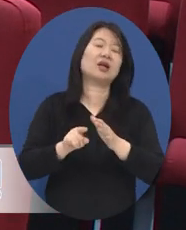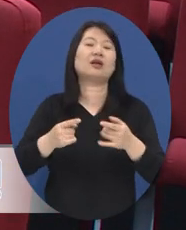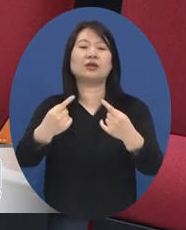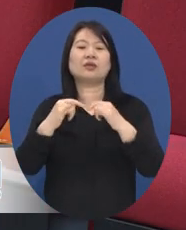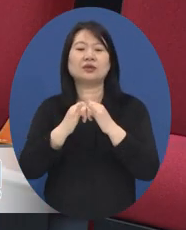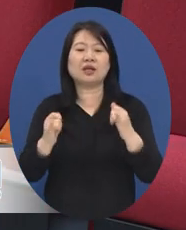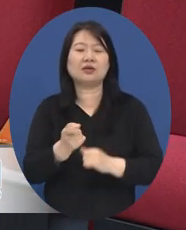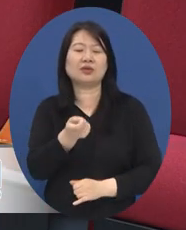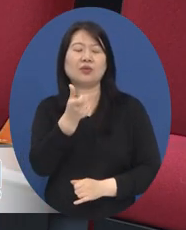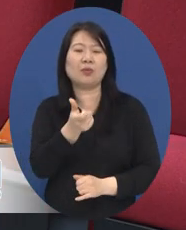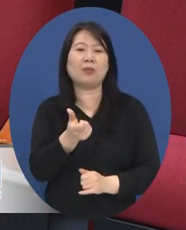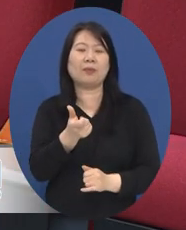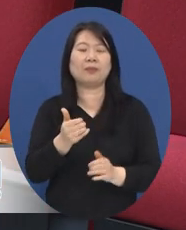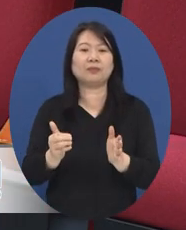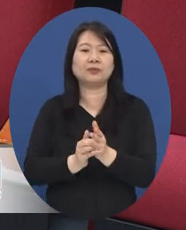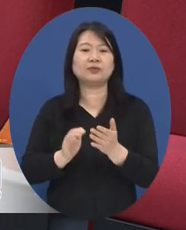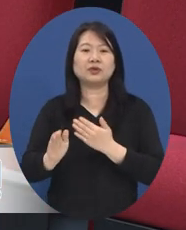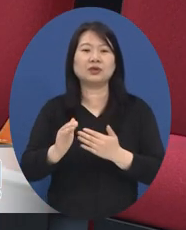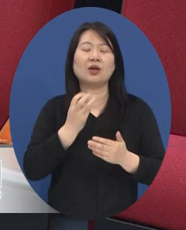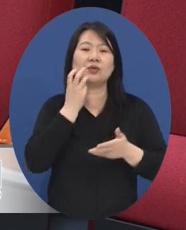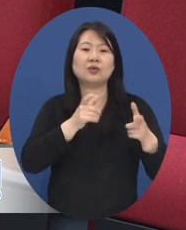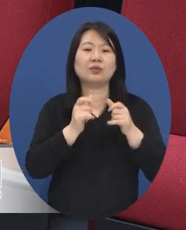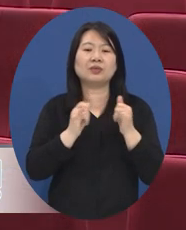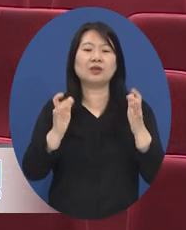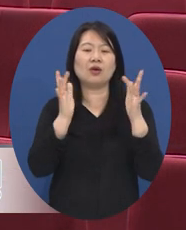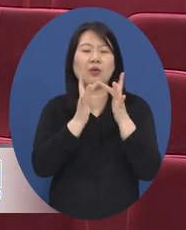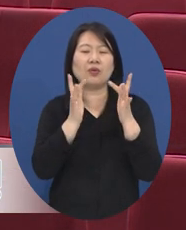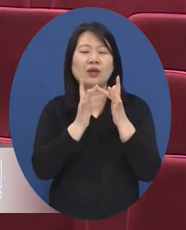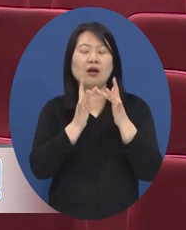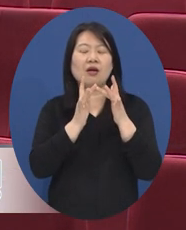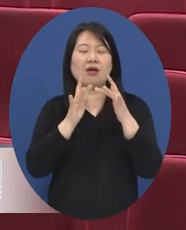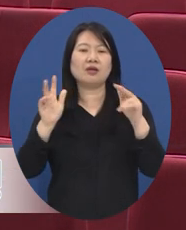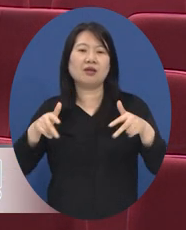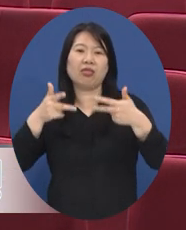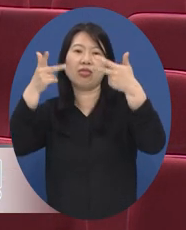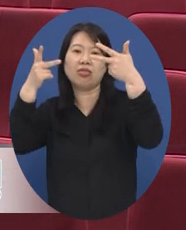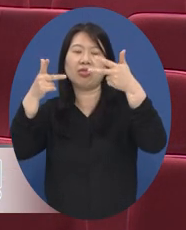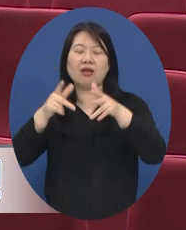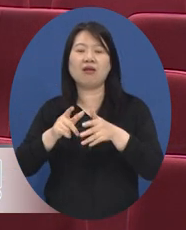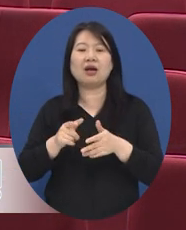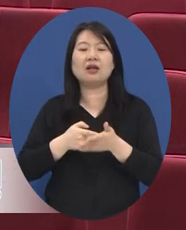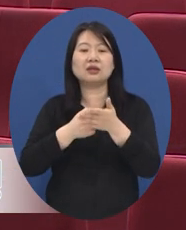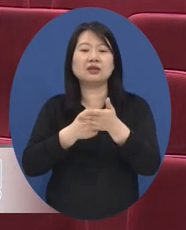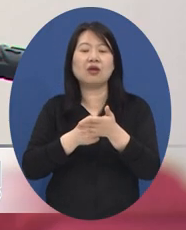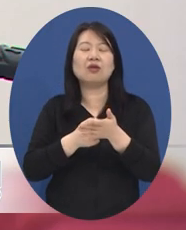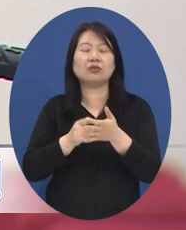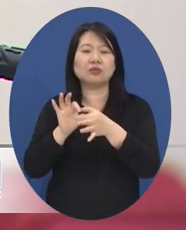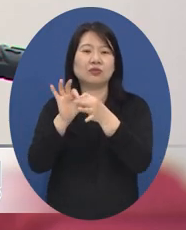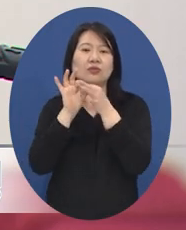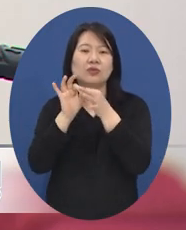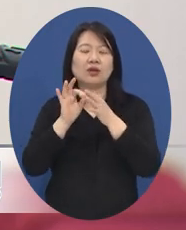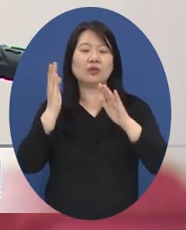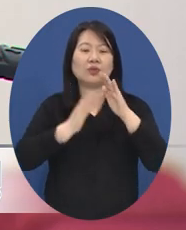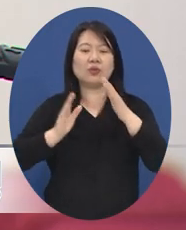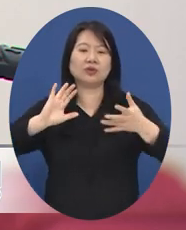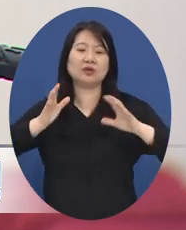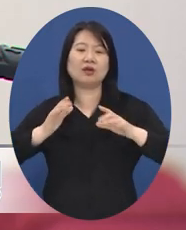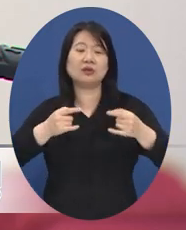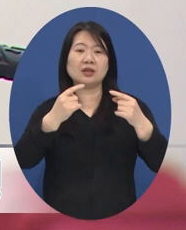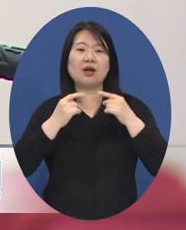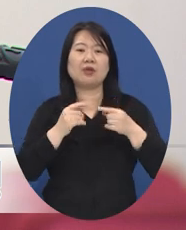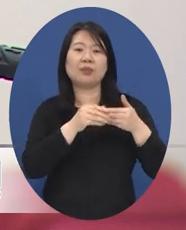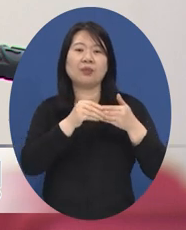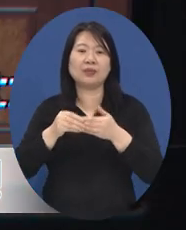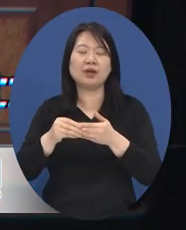현장 참석자를 최소화하고 경기도민이 온라인 오픈 채팅방에서 실시간으로 의견을 내놓으며 공청회에 참여할